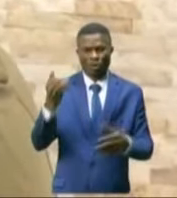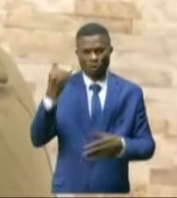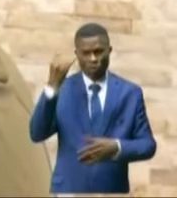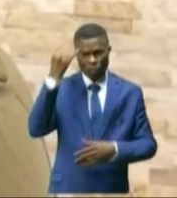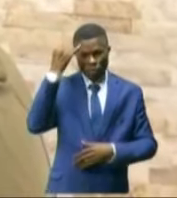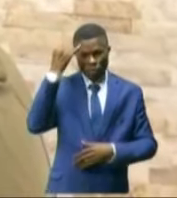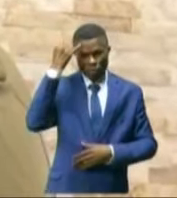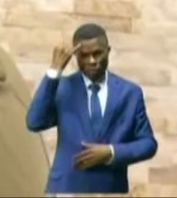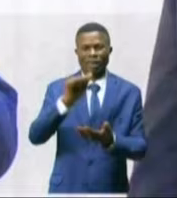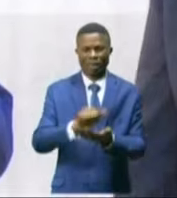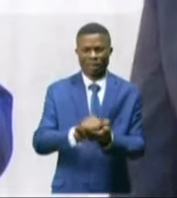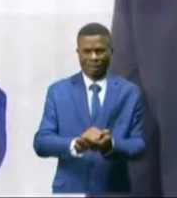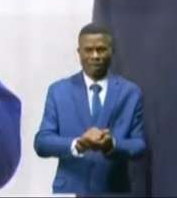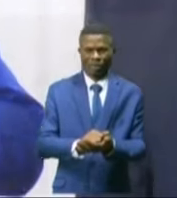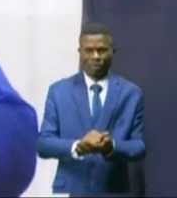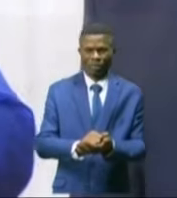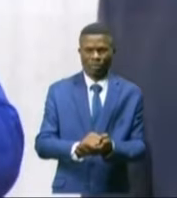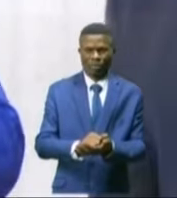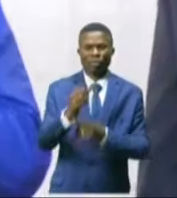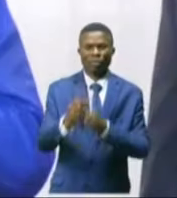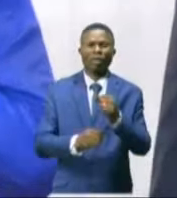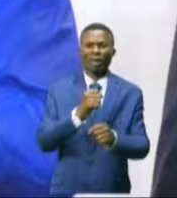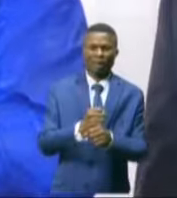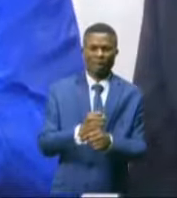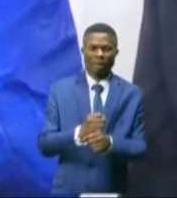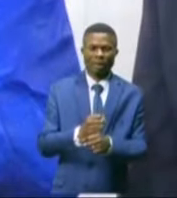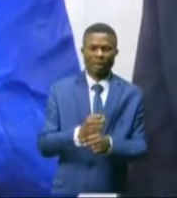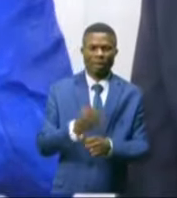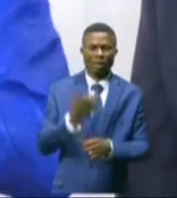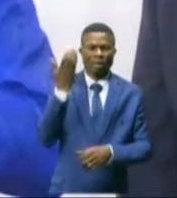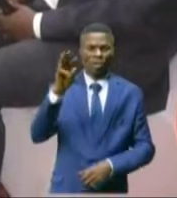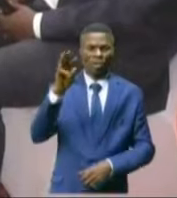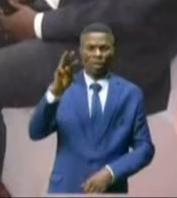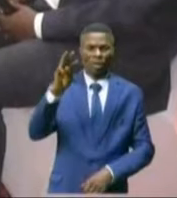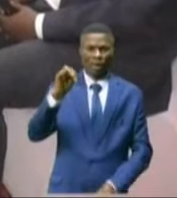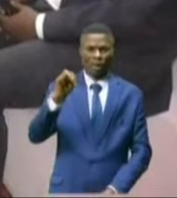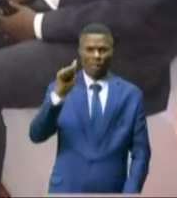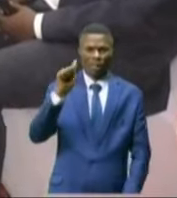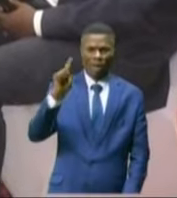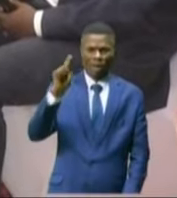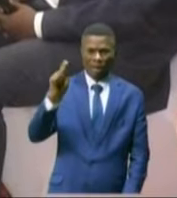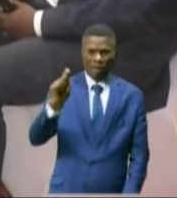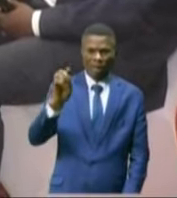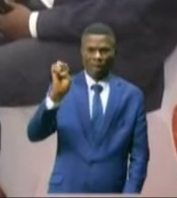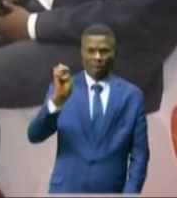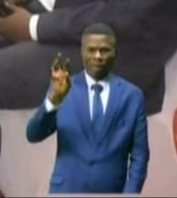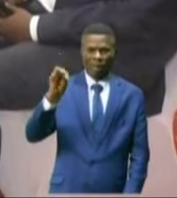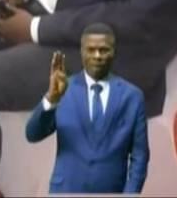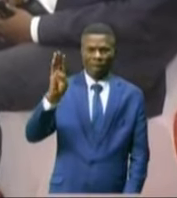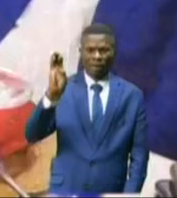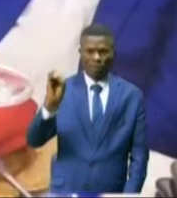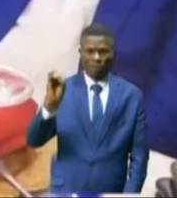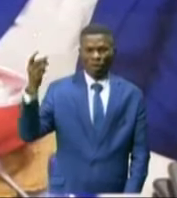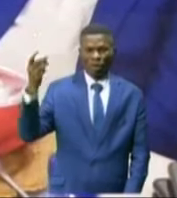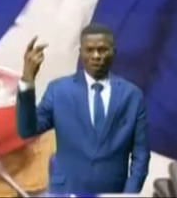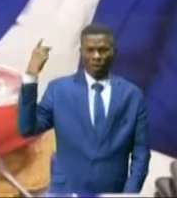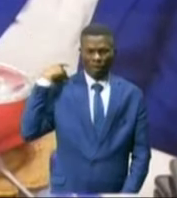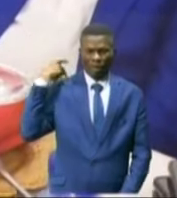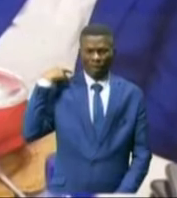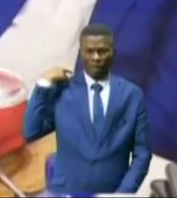genre d'initiative. J'ai Timbo, notre communauté Katanga à